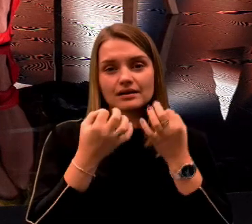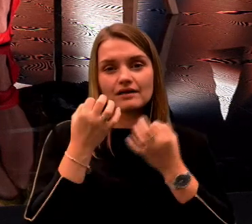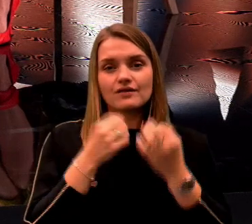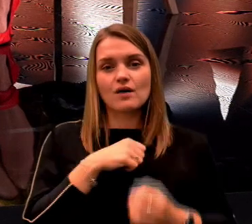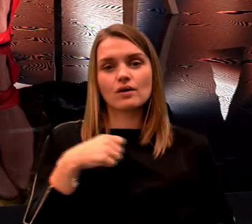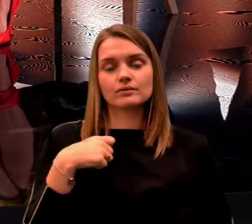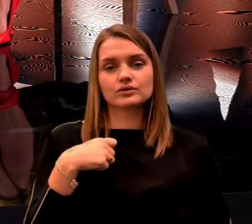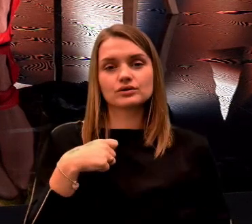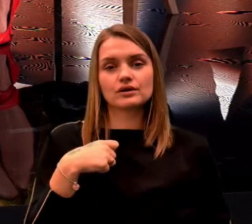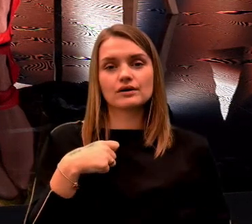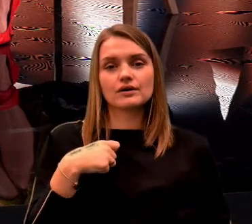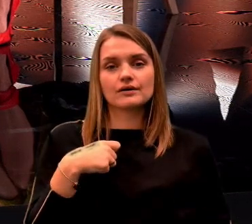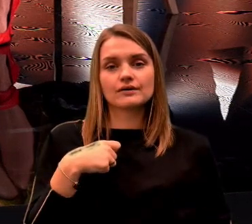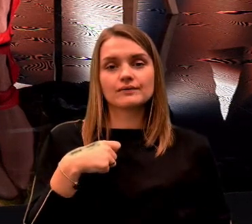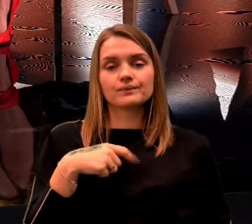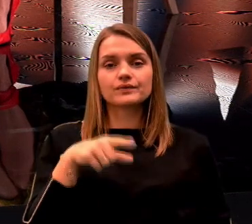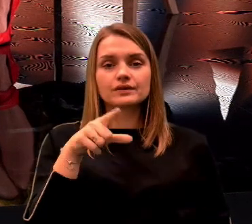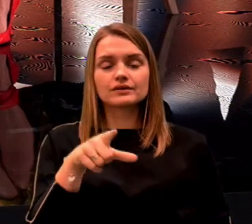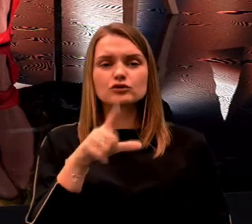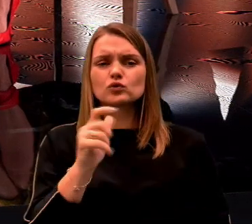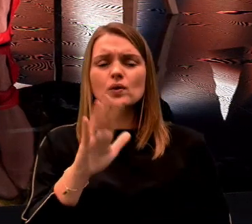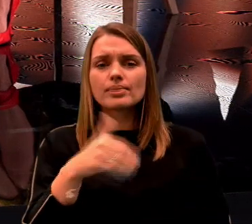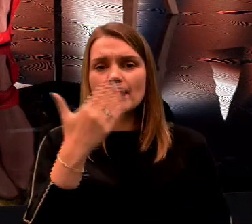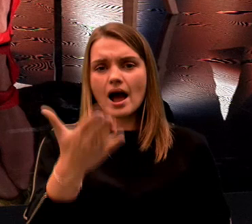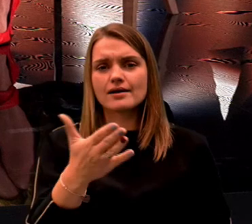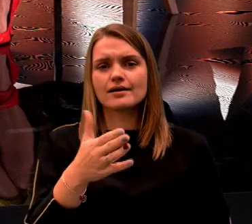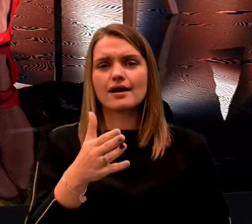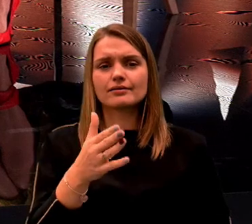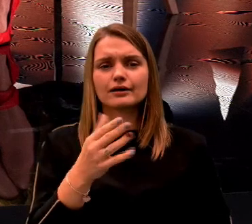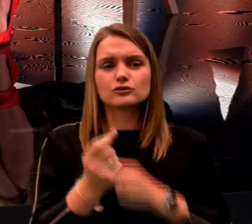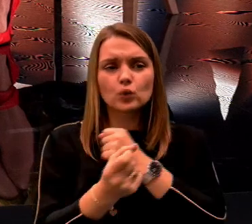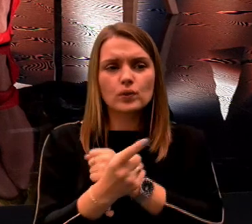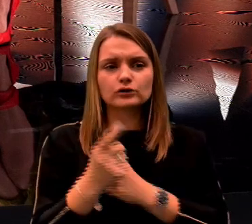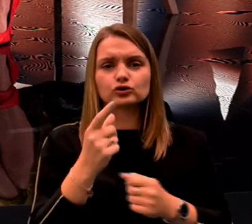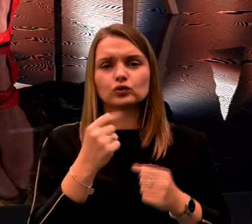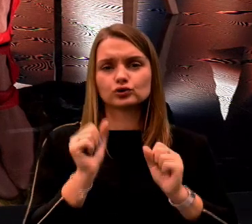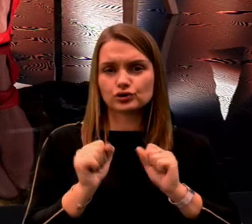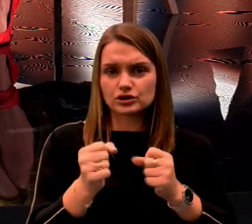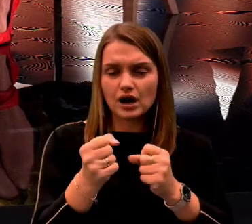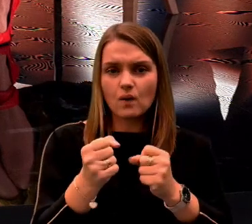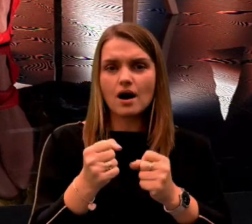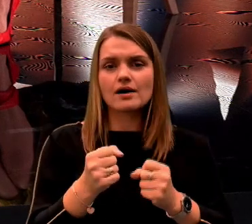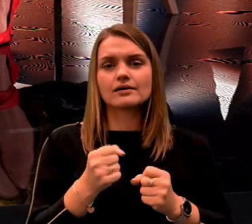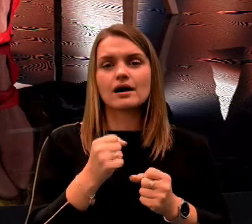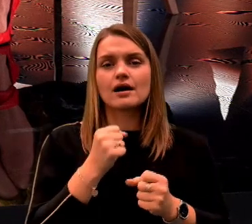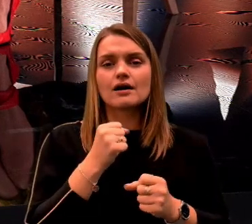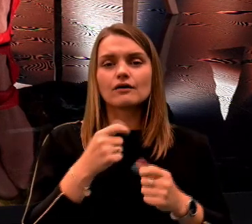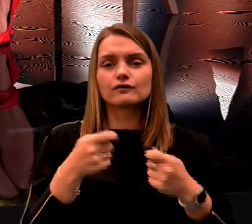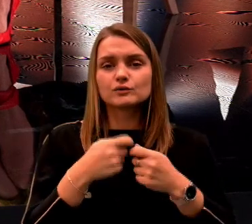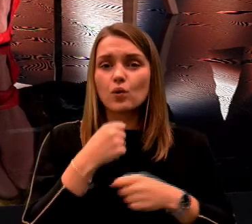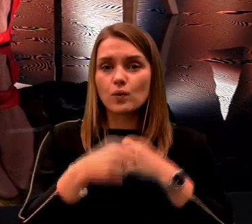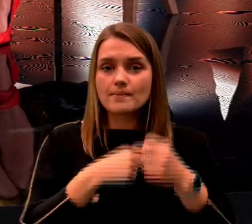co daje mi oprócz skuteczności działania taka współpraca, styl zarządzania